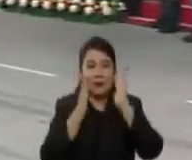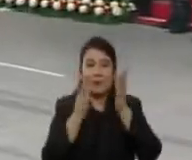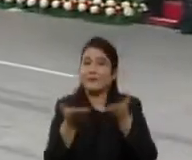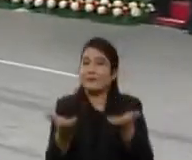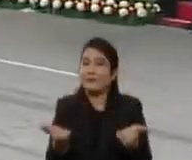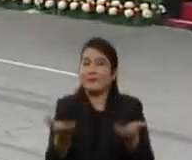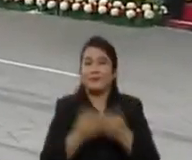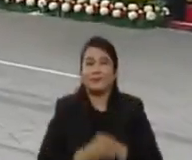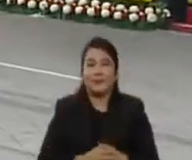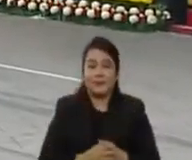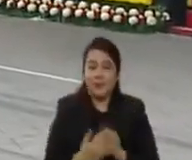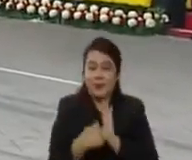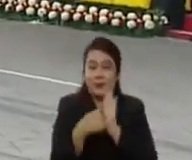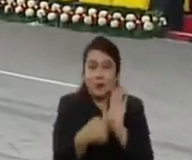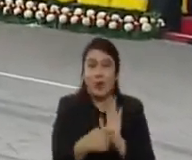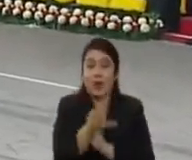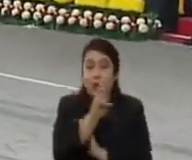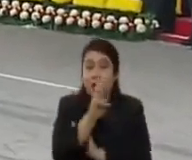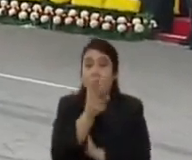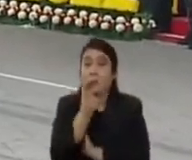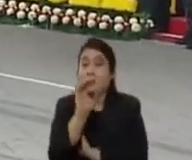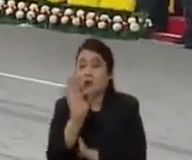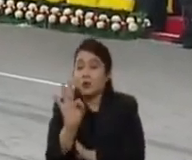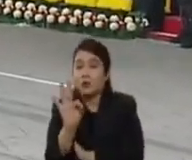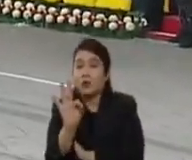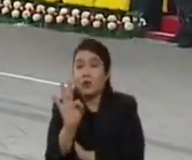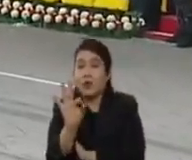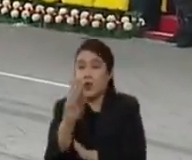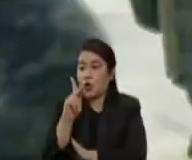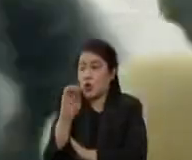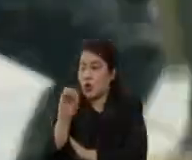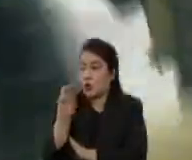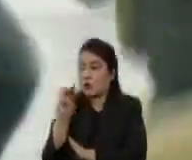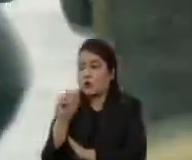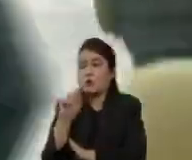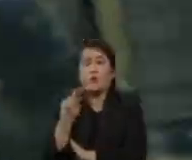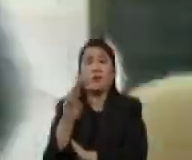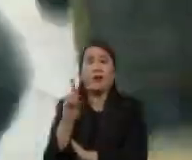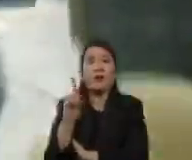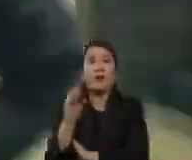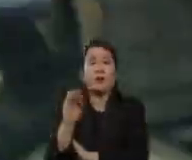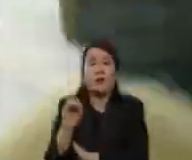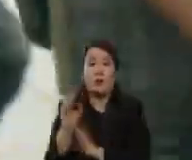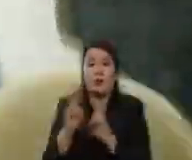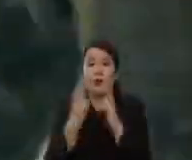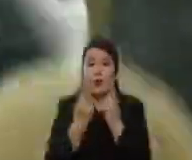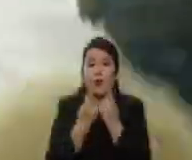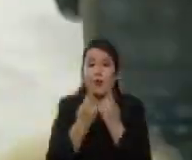Terimalah persembahan 69 Komando Unit Tindak Khas.